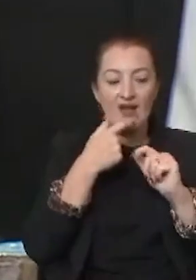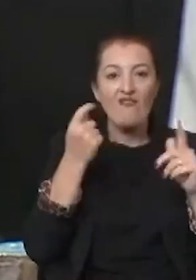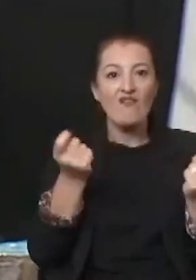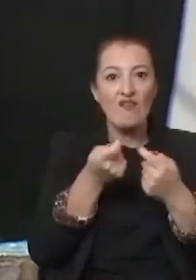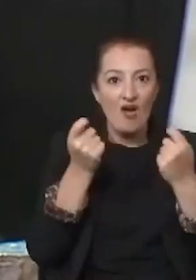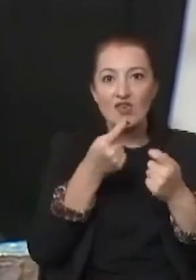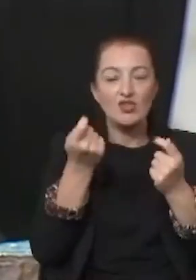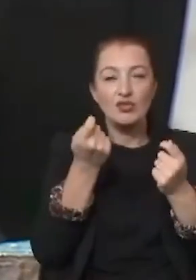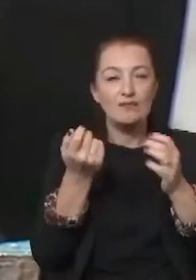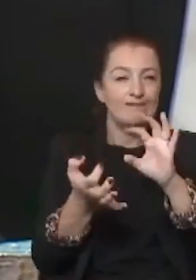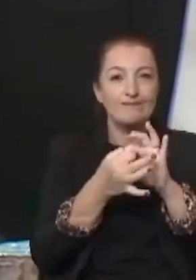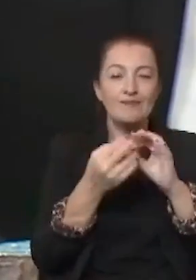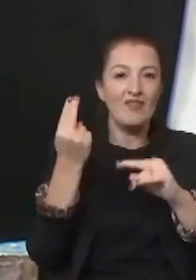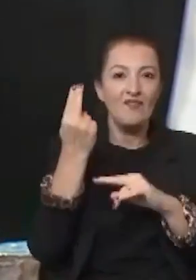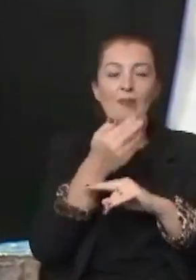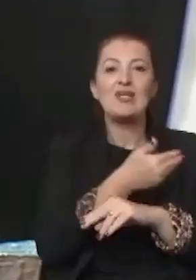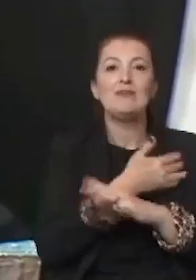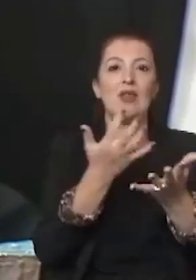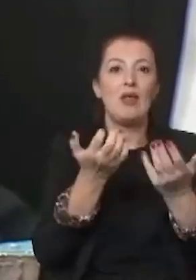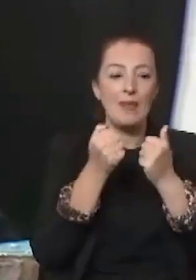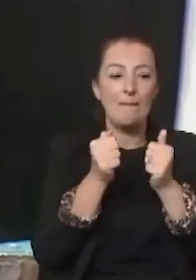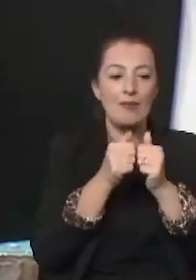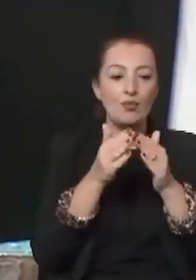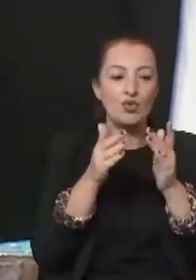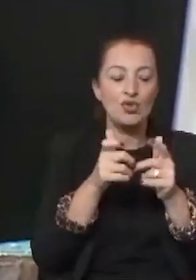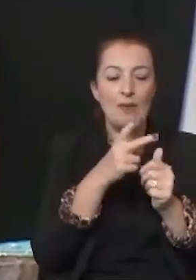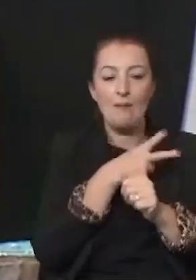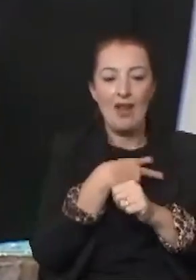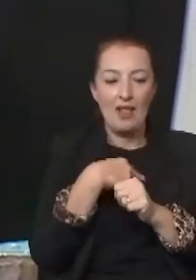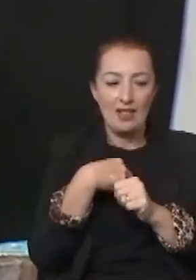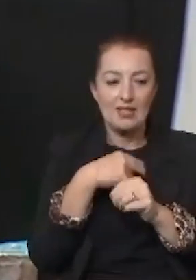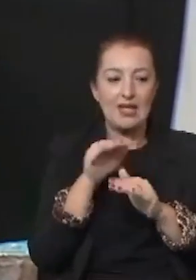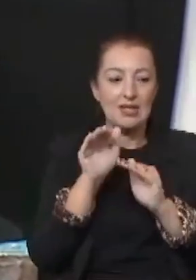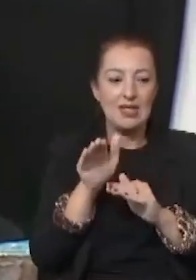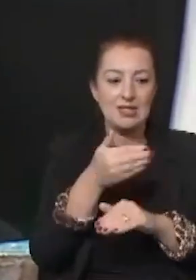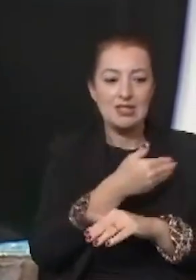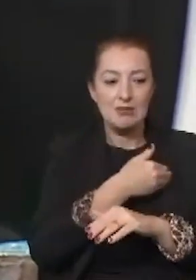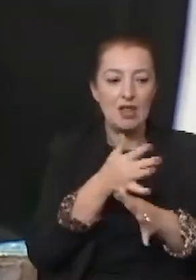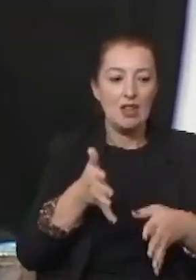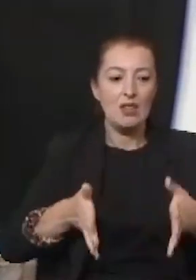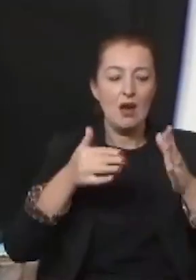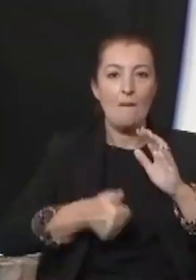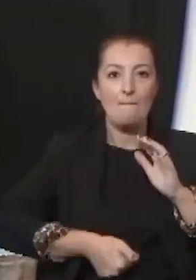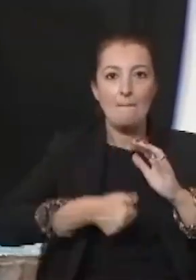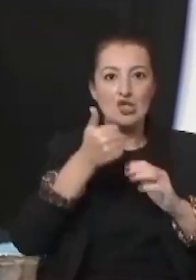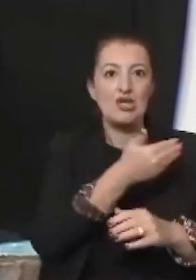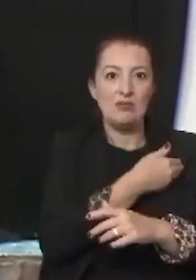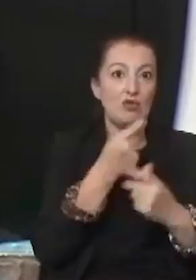ilgili taşeron firmanın hizmet alımı ile birlikte Büyükşehir Belediyesi'ne destek hizmetlerinin daire başkanlığı altında hizmet